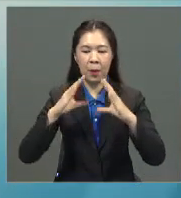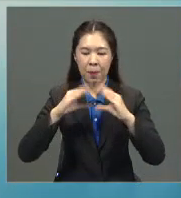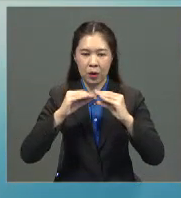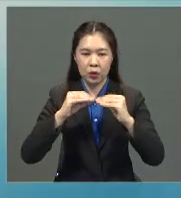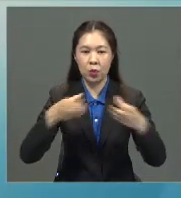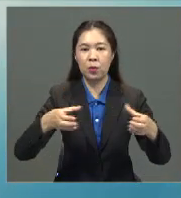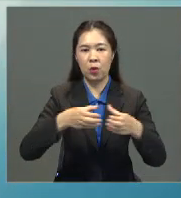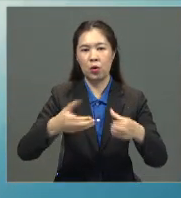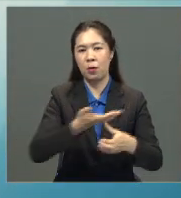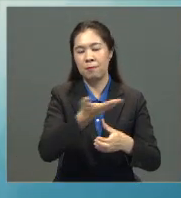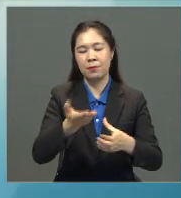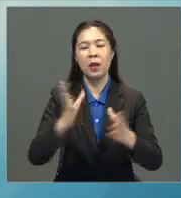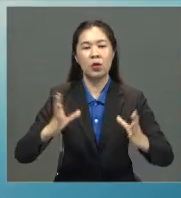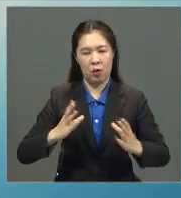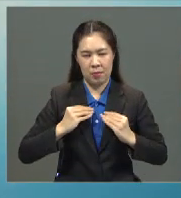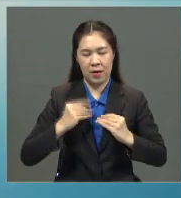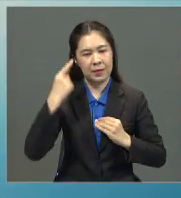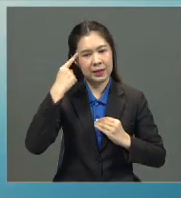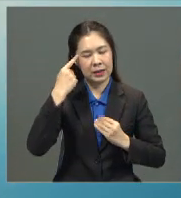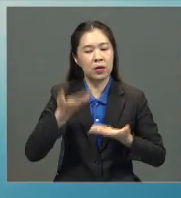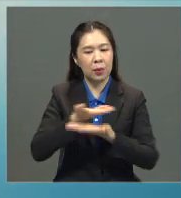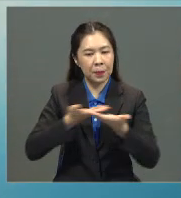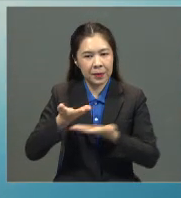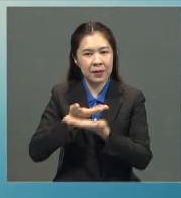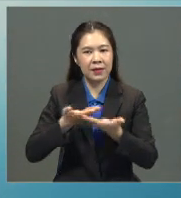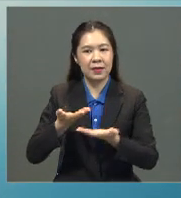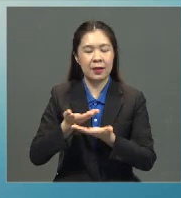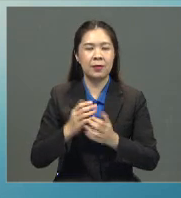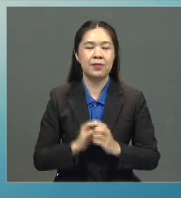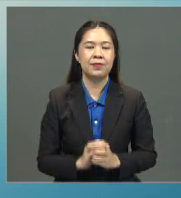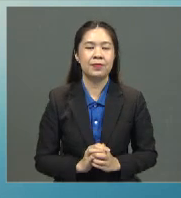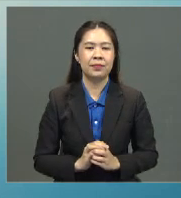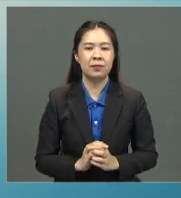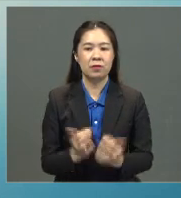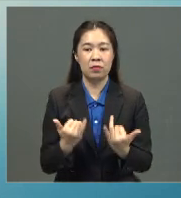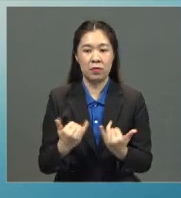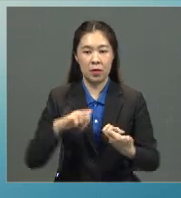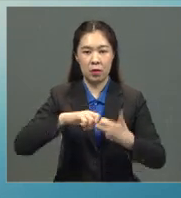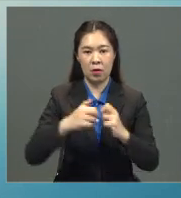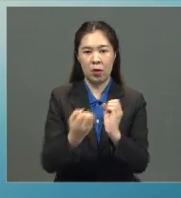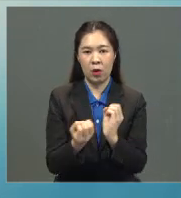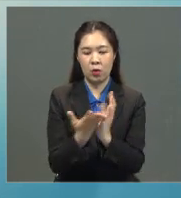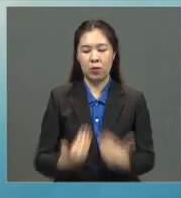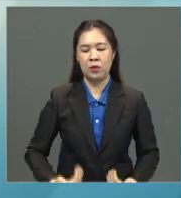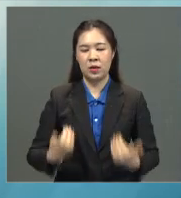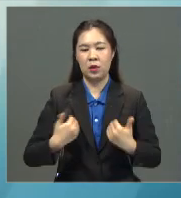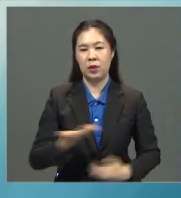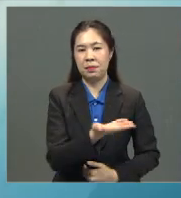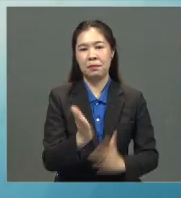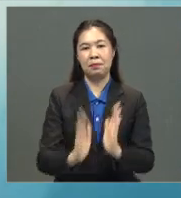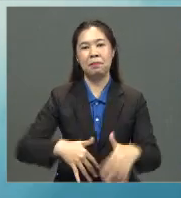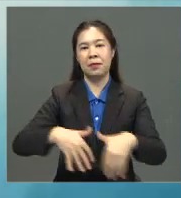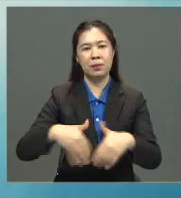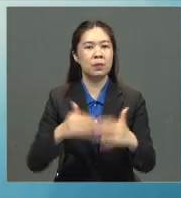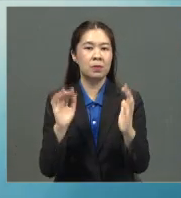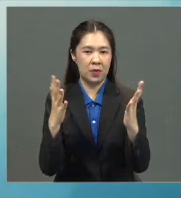ก็เห็นชอบโดยเตรียมเสนอที่ประชุมคณะรัฐมนตรีพิจารณาพร้อมกับย้ำเลยครับว่าไม่ส่งผลต่อการใช้ชีวิตของประชาชน